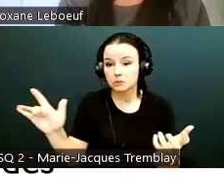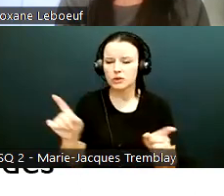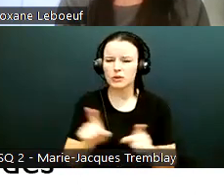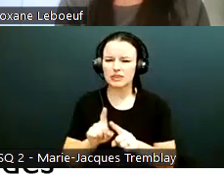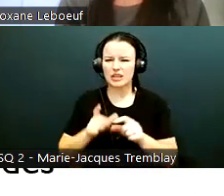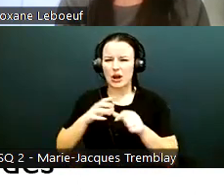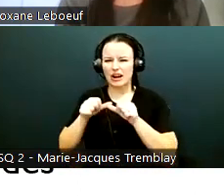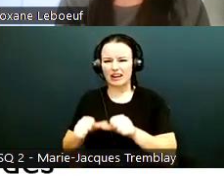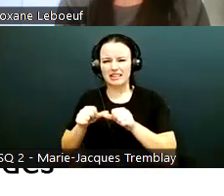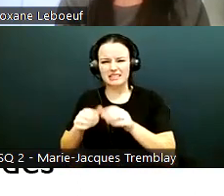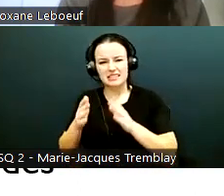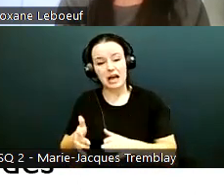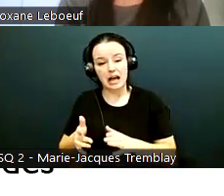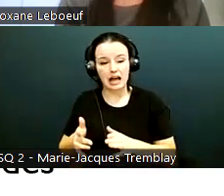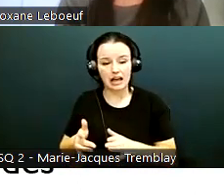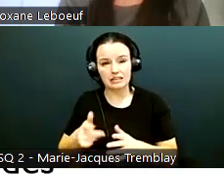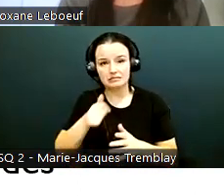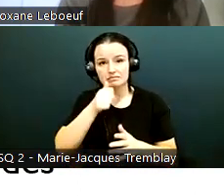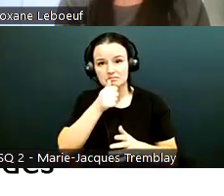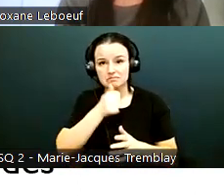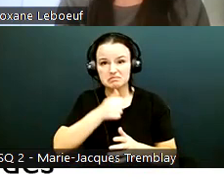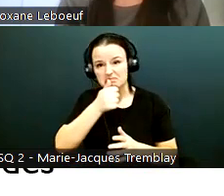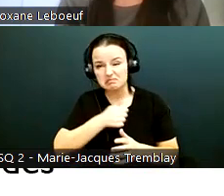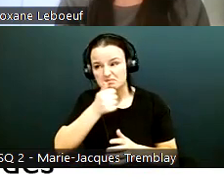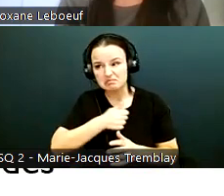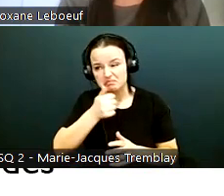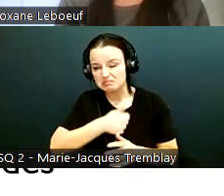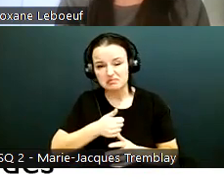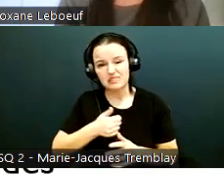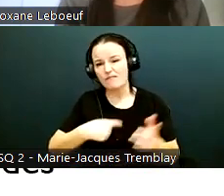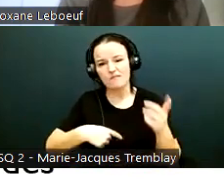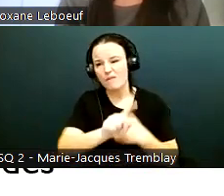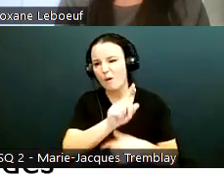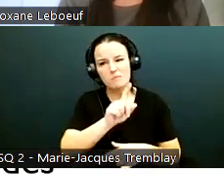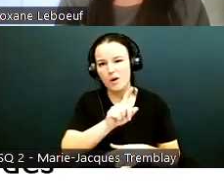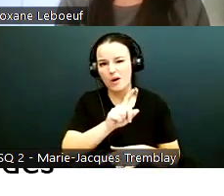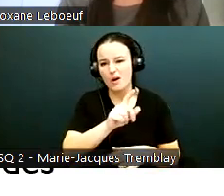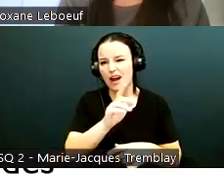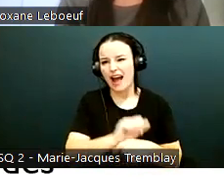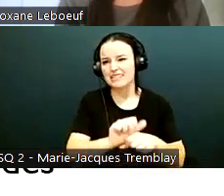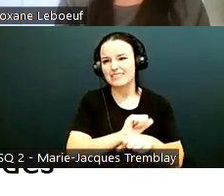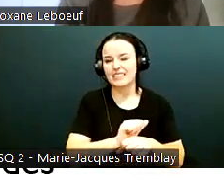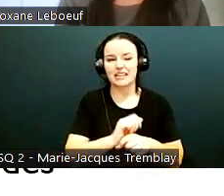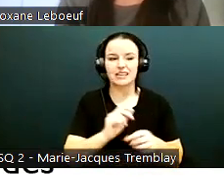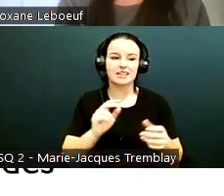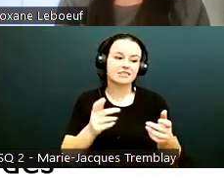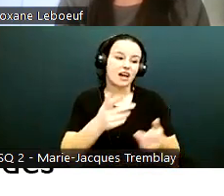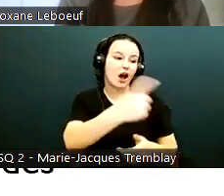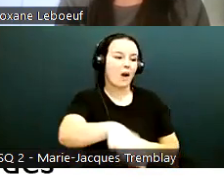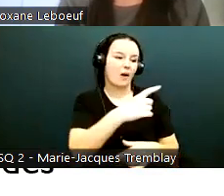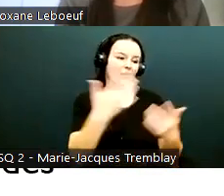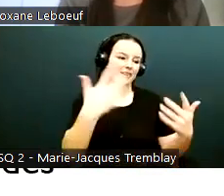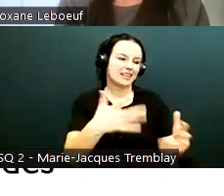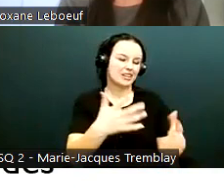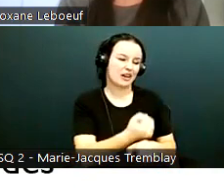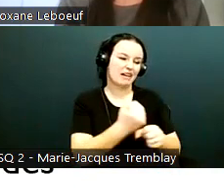plus intolérants n'est pas nécessairement aux activités. Hein? Donc, c'est toujours la difficulté de prêcher aux convertis puis d'aller chercher ceux qu'on